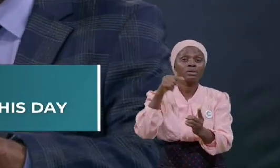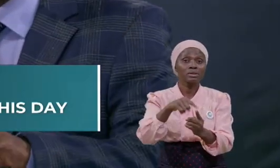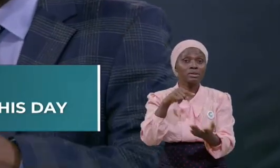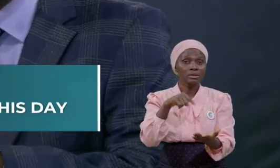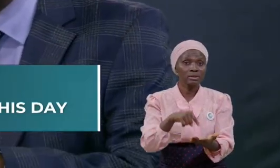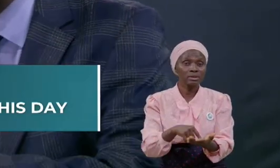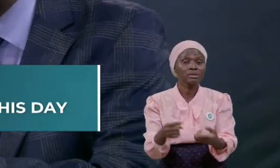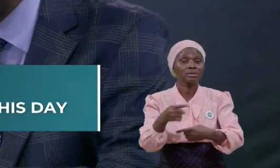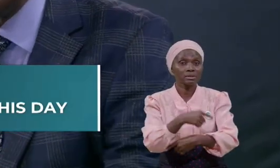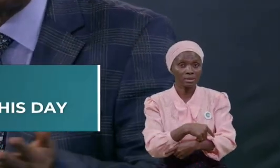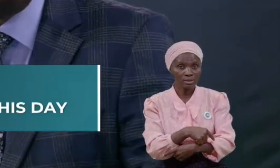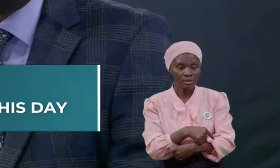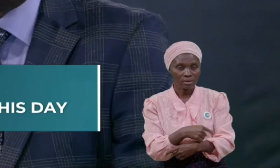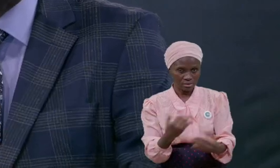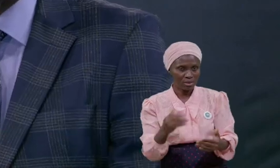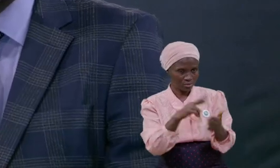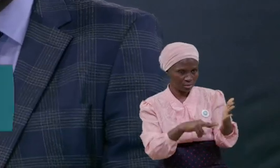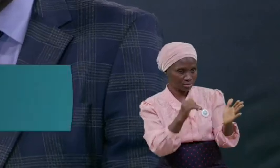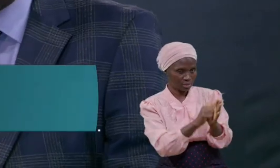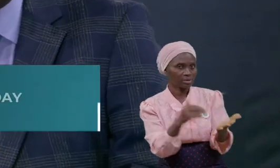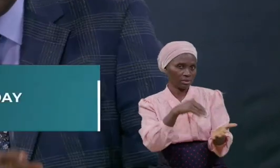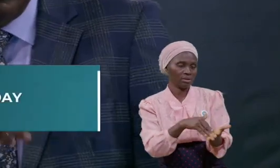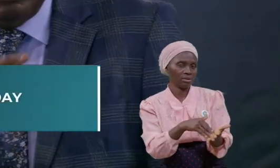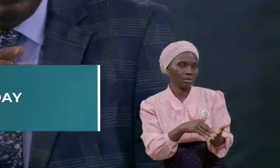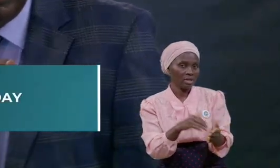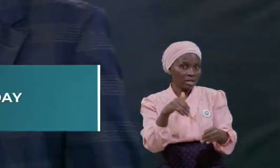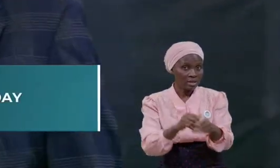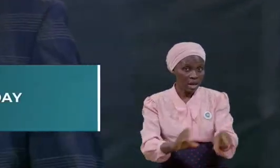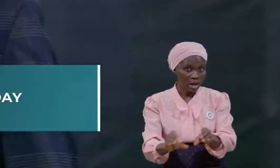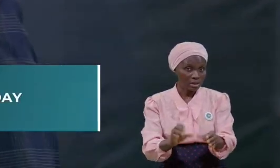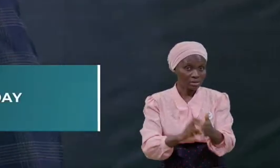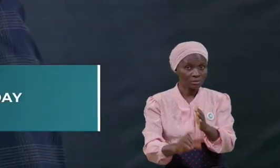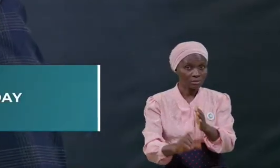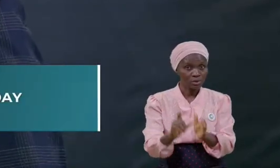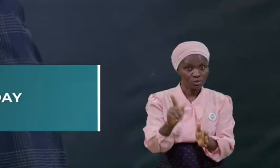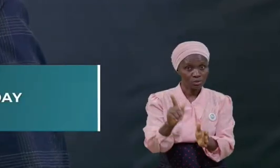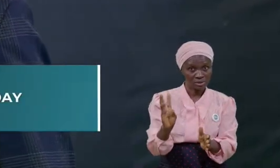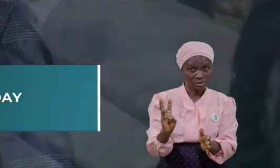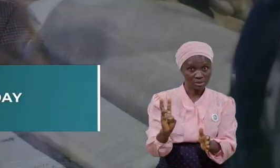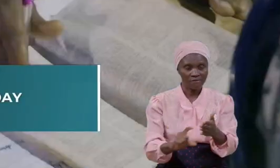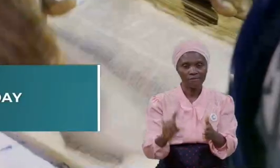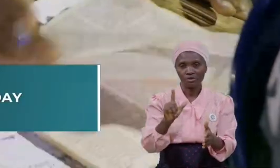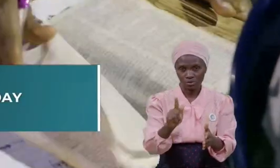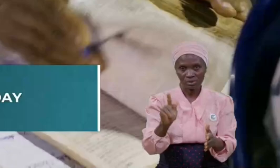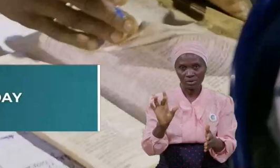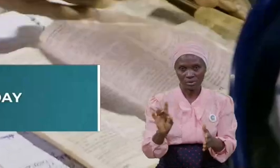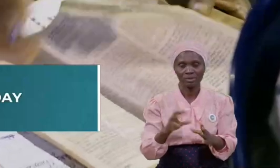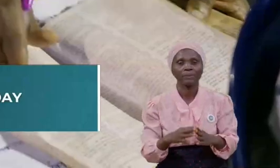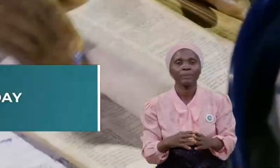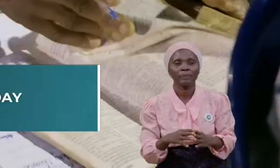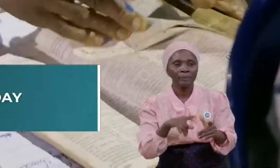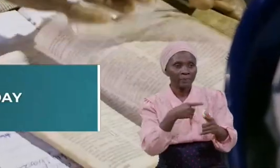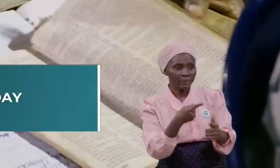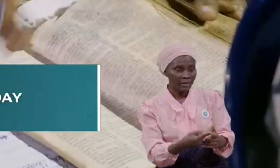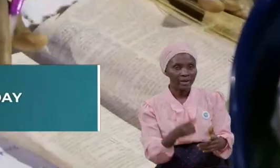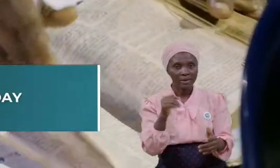encore en Actes des Apôtres, chapitre 26, verset 28. Et Agrippa dit à Paul,